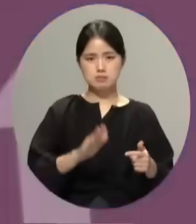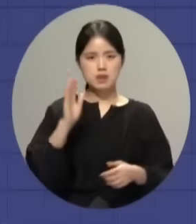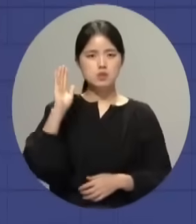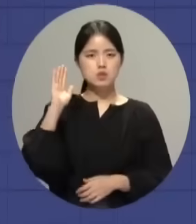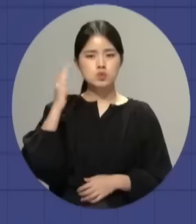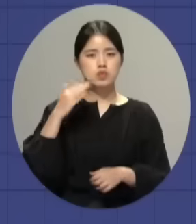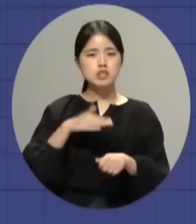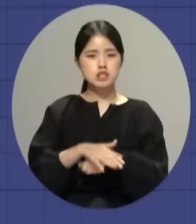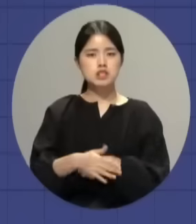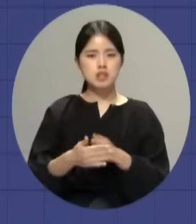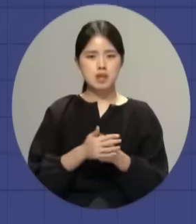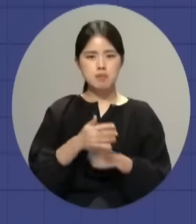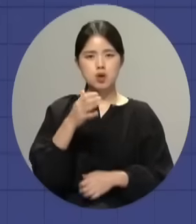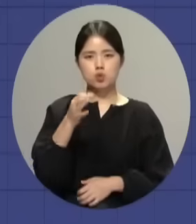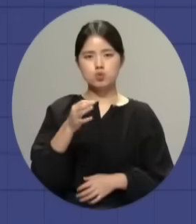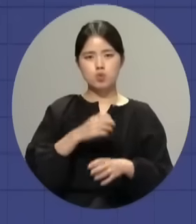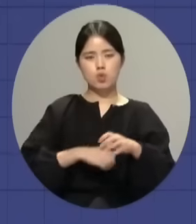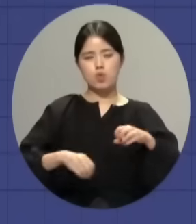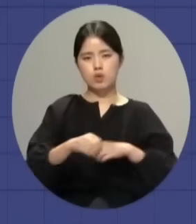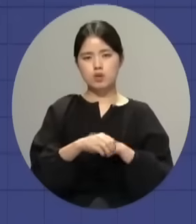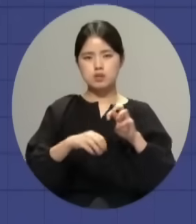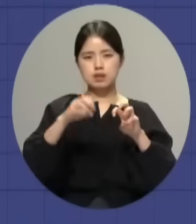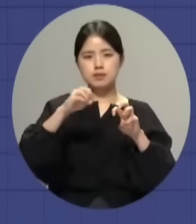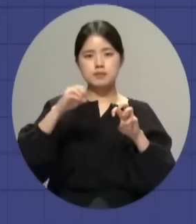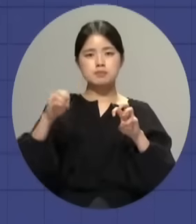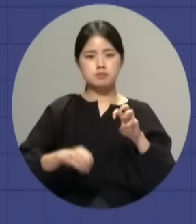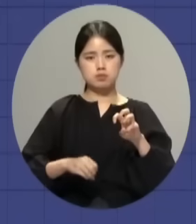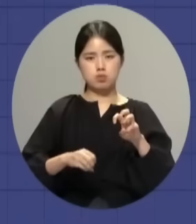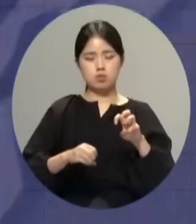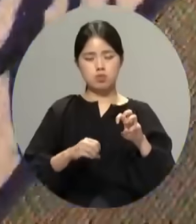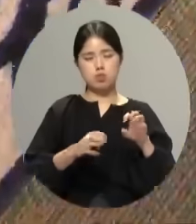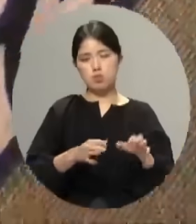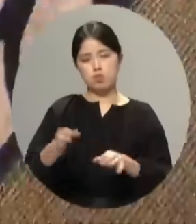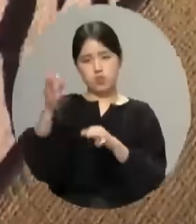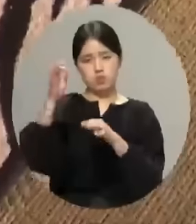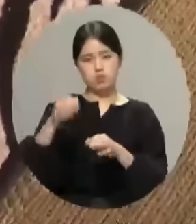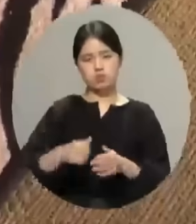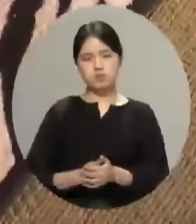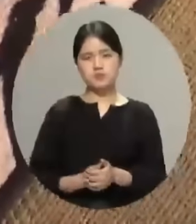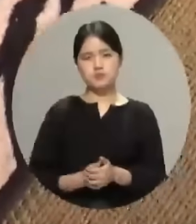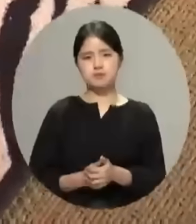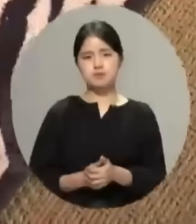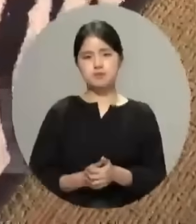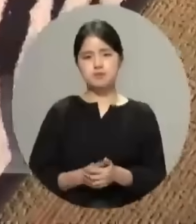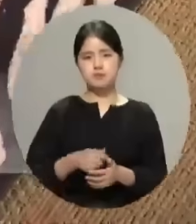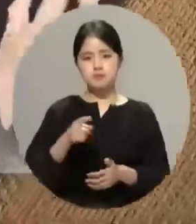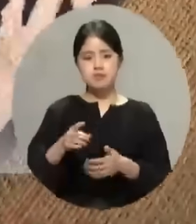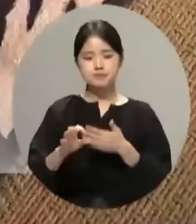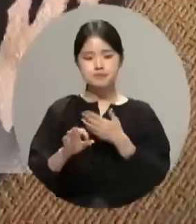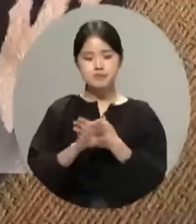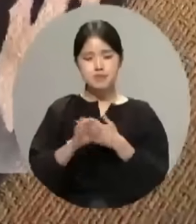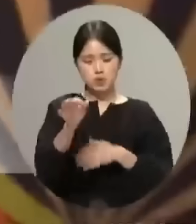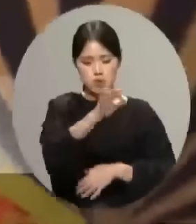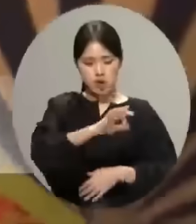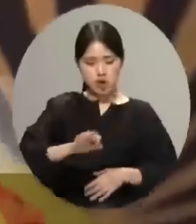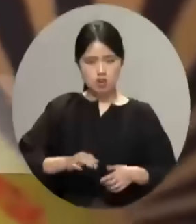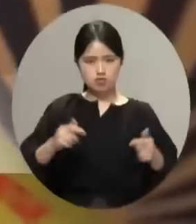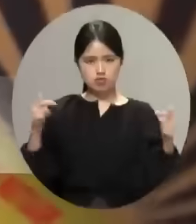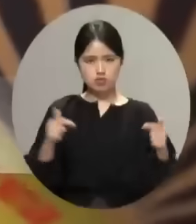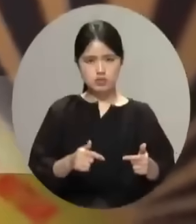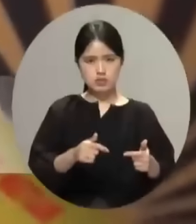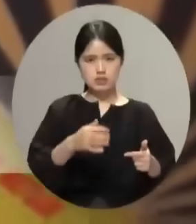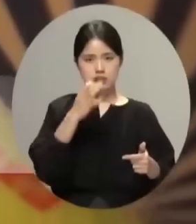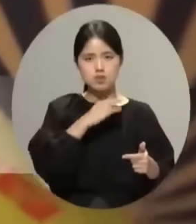버전이라며 매트 가격은 오히려 30% 가까이 올랐습니다. 하지만 이처럼 임의로 열선을 줄여 재기능을